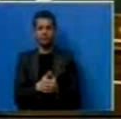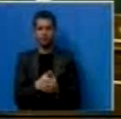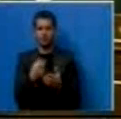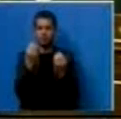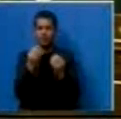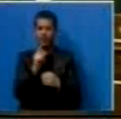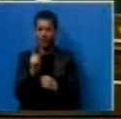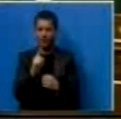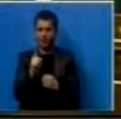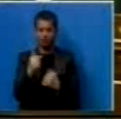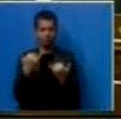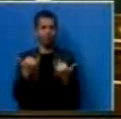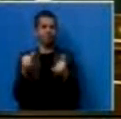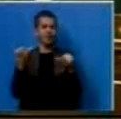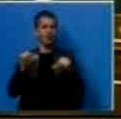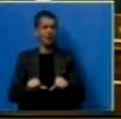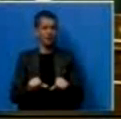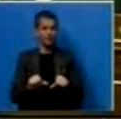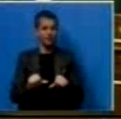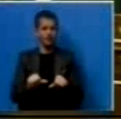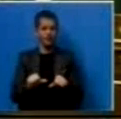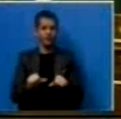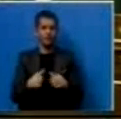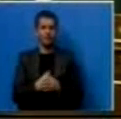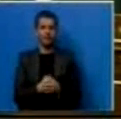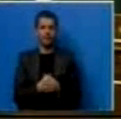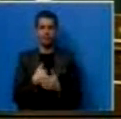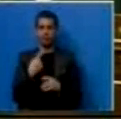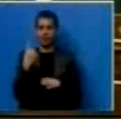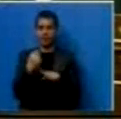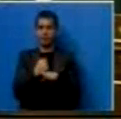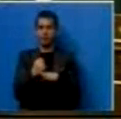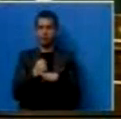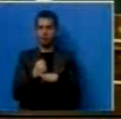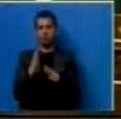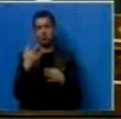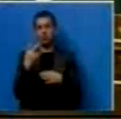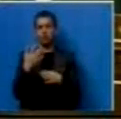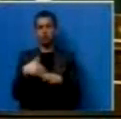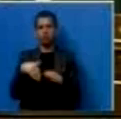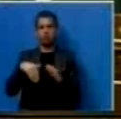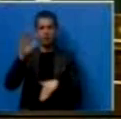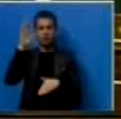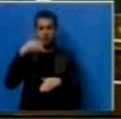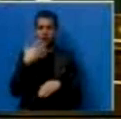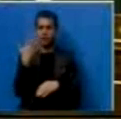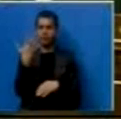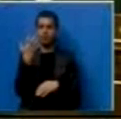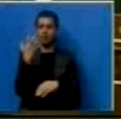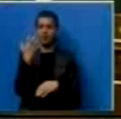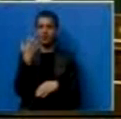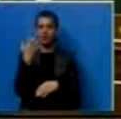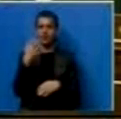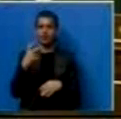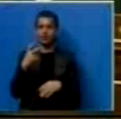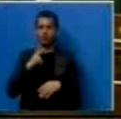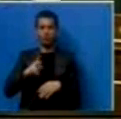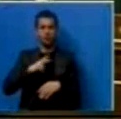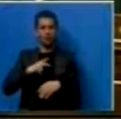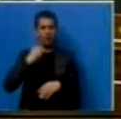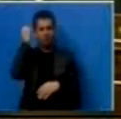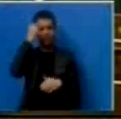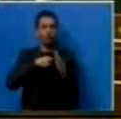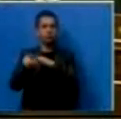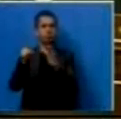mirë, të keq realisht, i cili është para nesh. Ne që një muj ditë apo më shumë se një muj, kemi 500 qytetarë në ditë që i lëshojnë Kosovën. Dhe